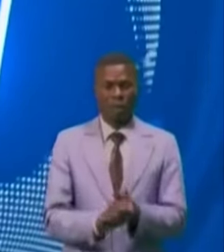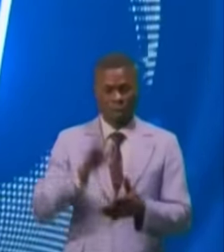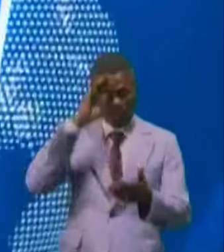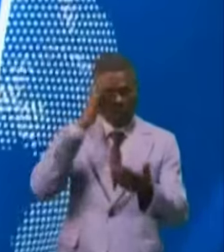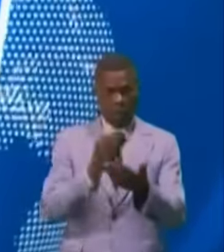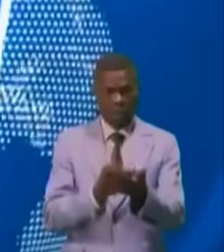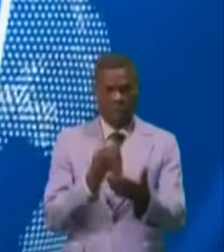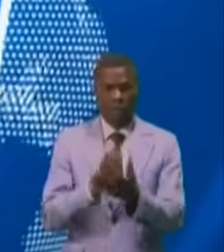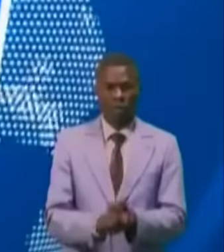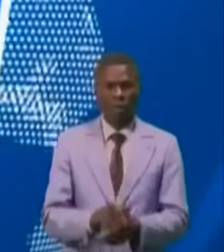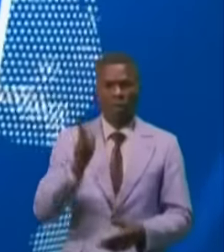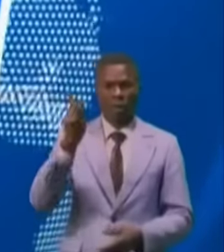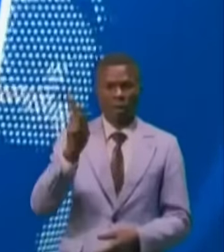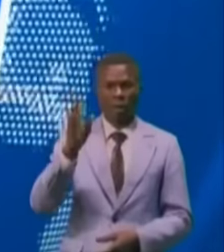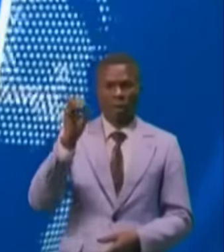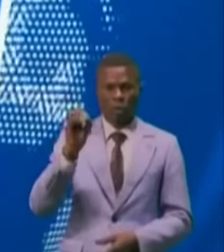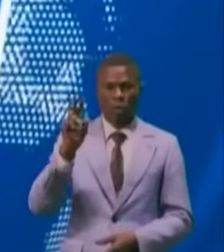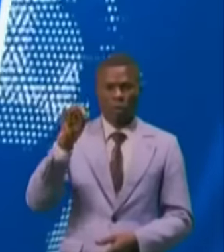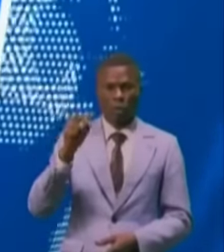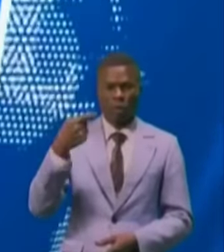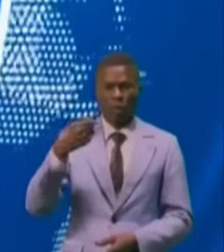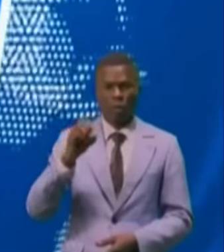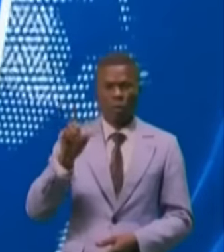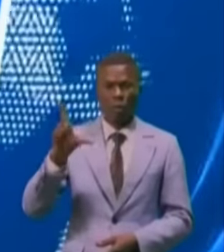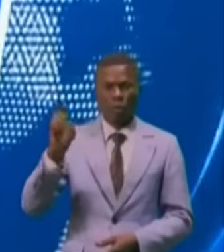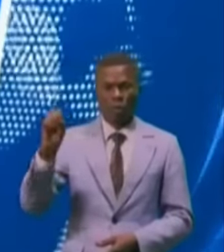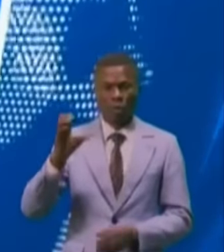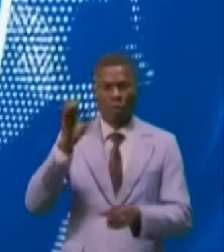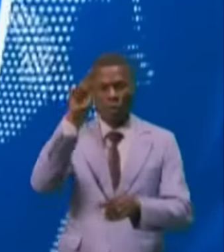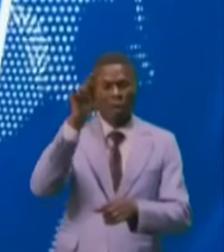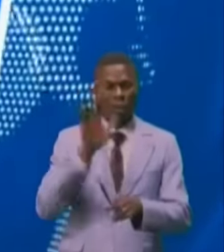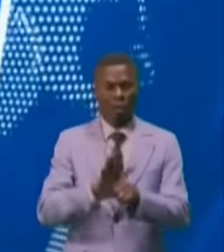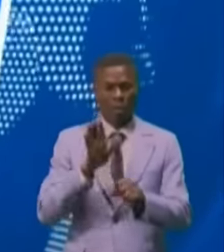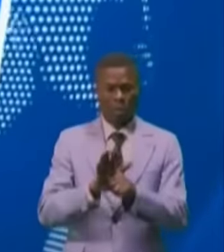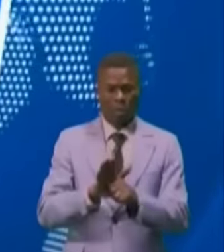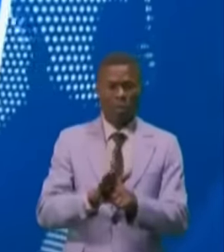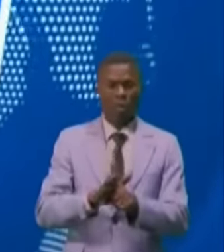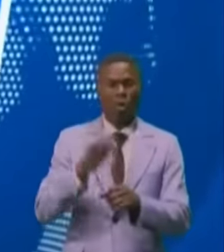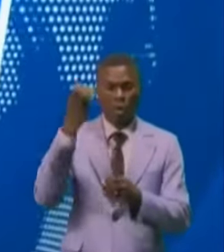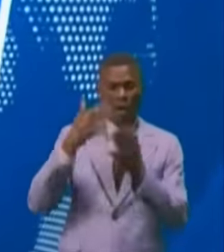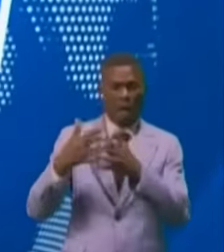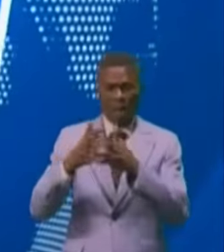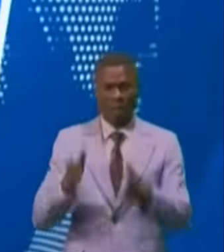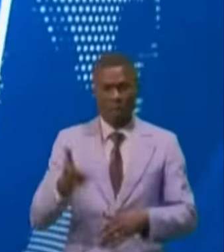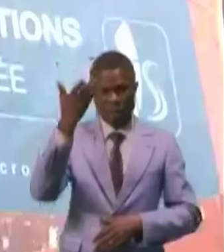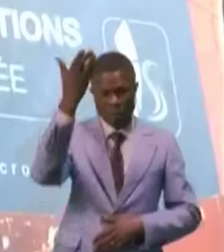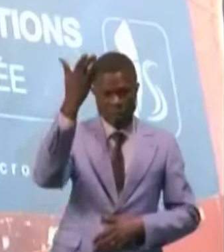a reçu la plus haute distinction. D'autres précisions dans ce reportage.